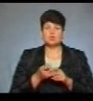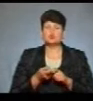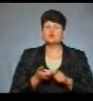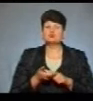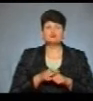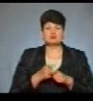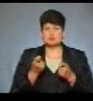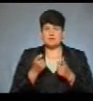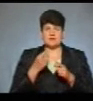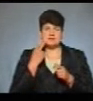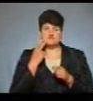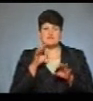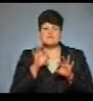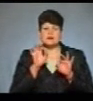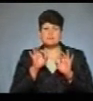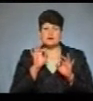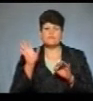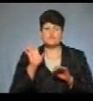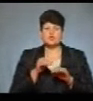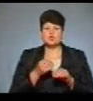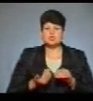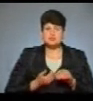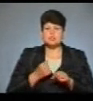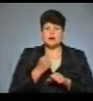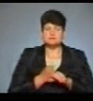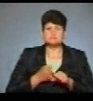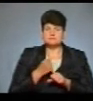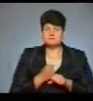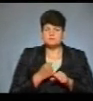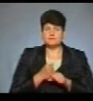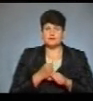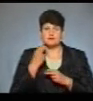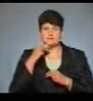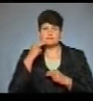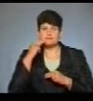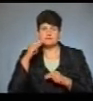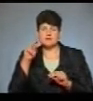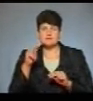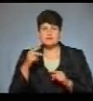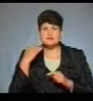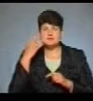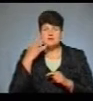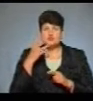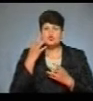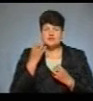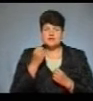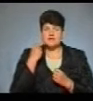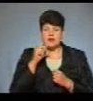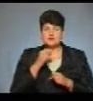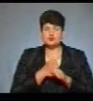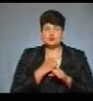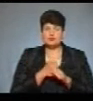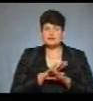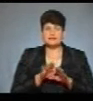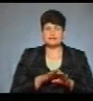я їх завжди вибираю. Все життя тружусь і все життя себе вдосконалюю. І мені чомусь здається, що найкращої роботи я ще не зробила, хоча мені вже стільки